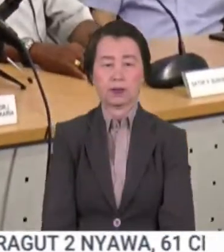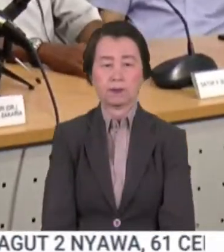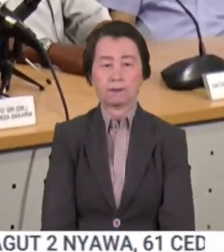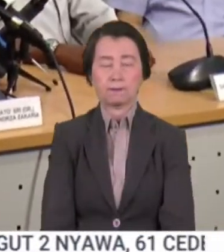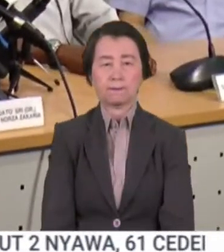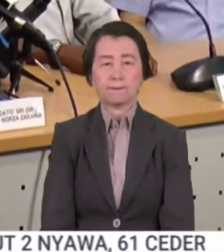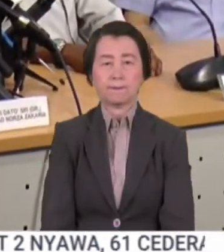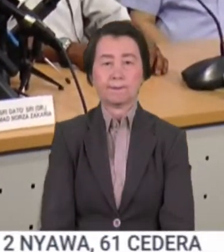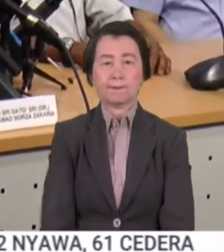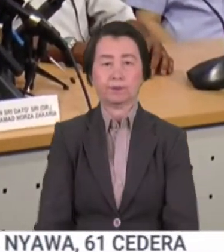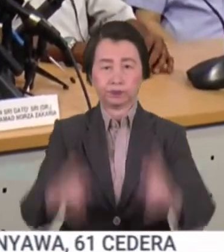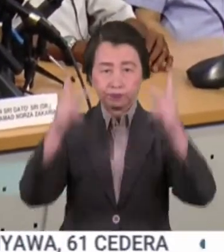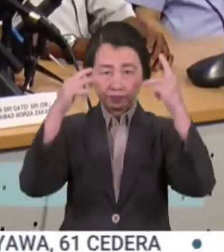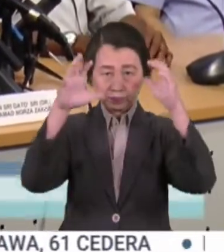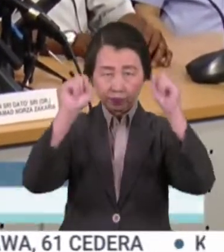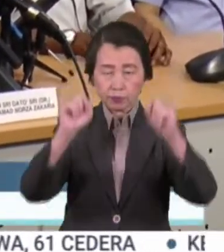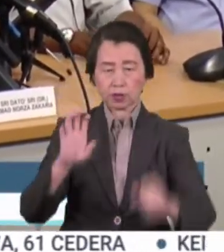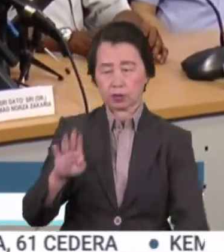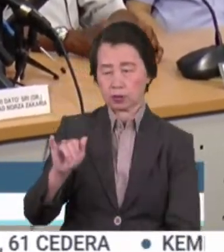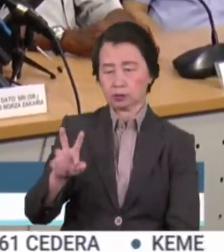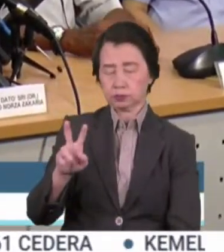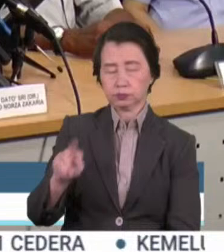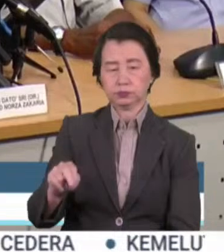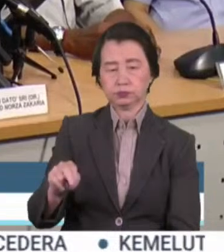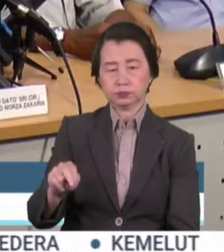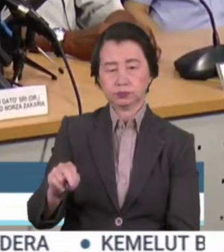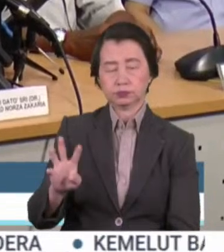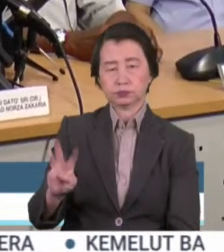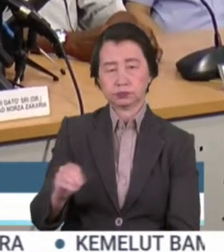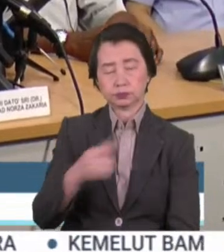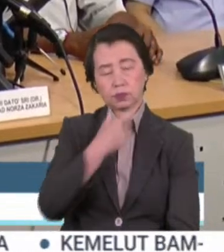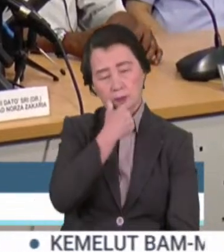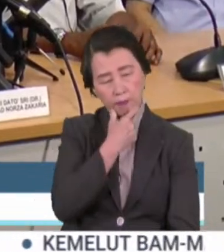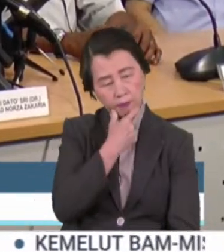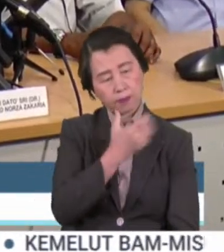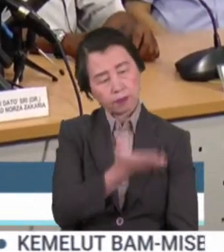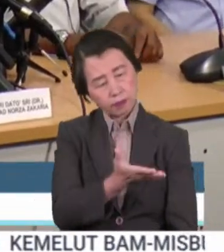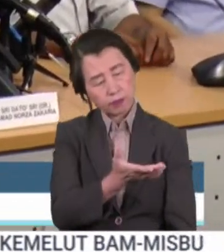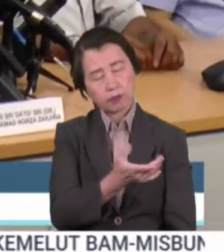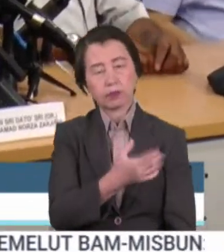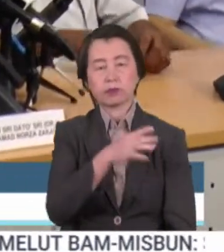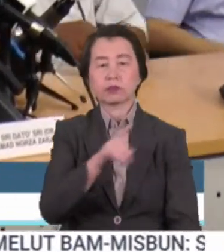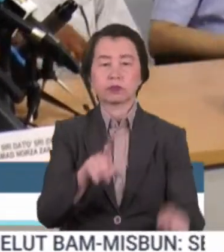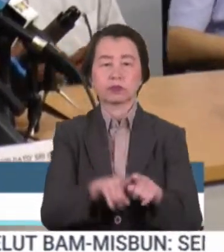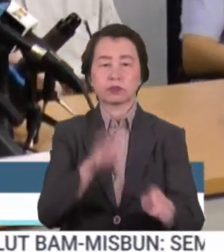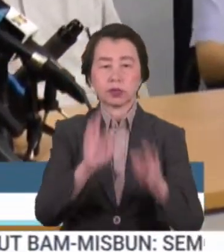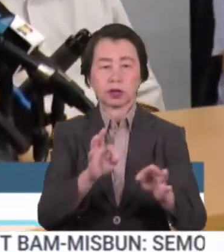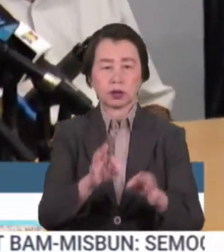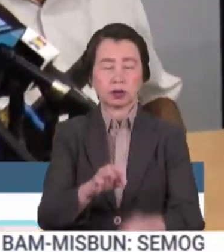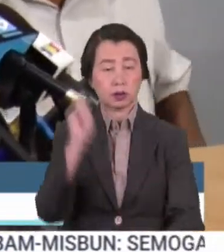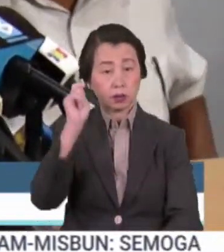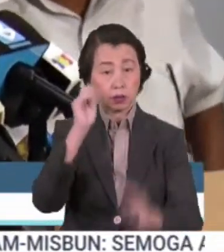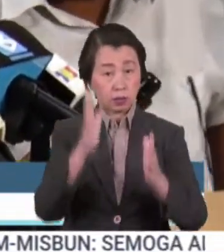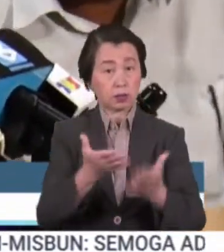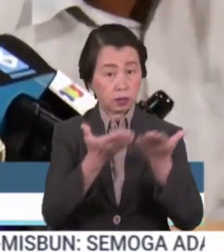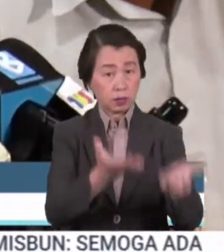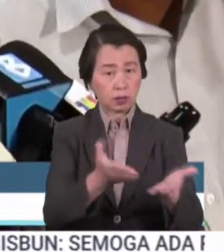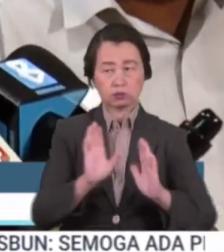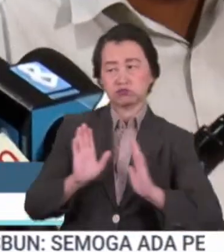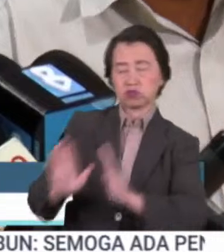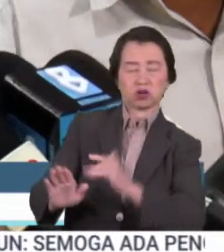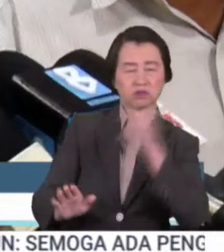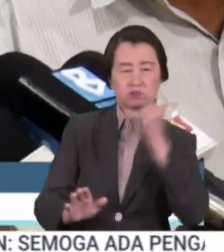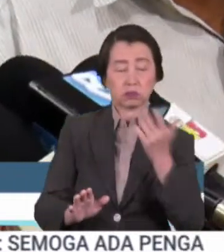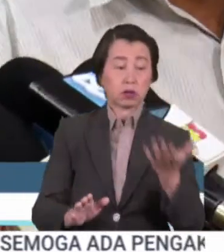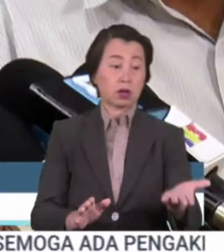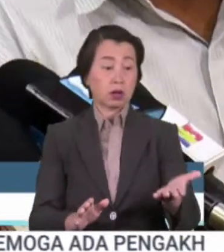Dalam pada itu presiden Bim transriman bertemu legenda negara itu menolak